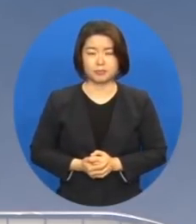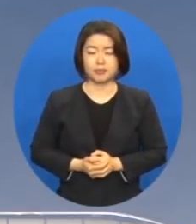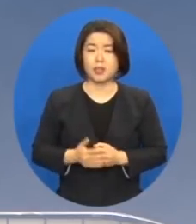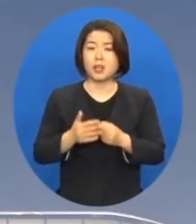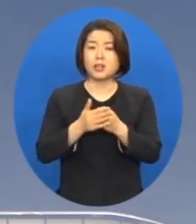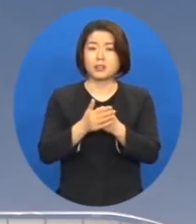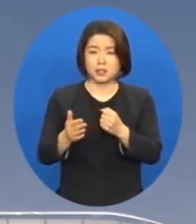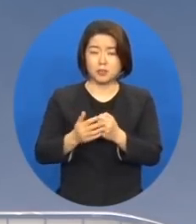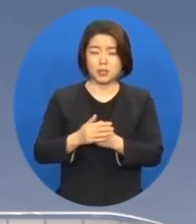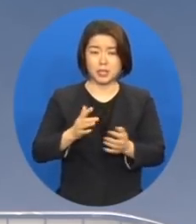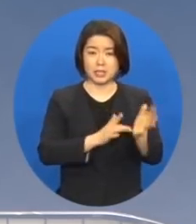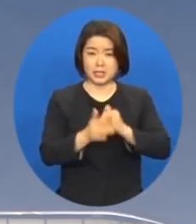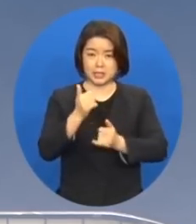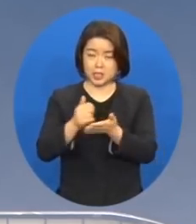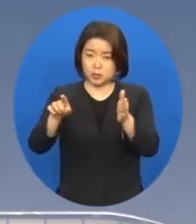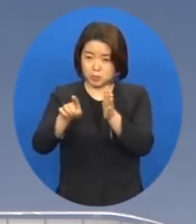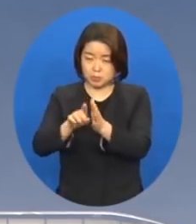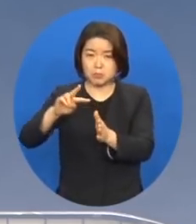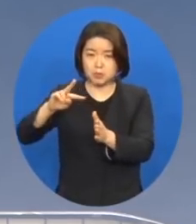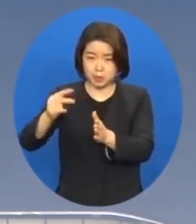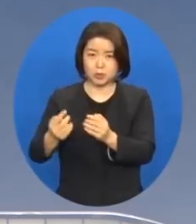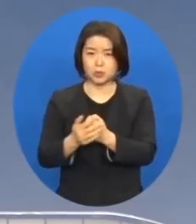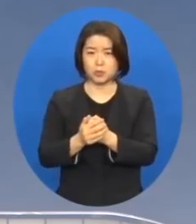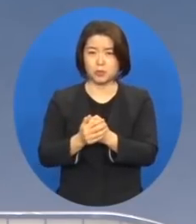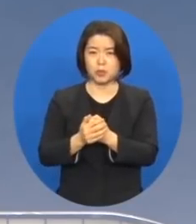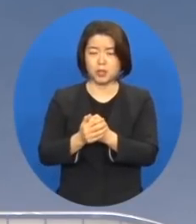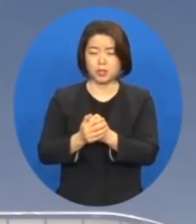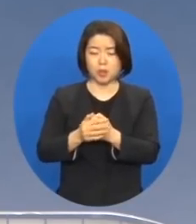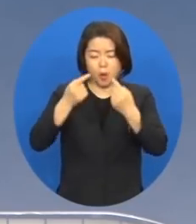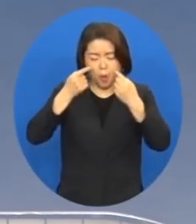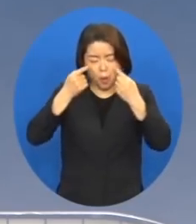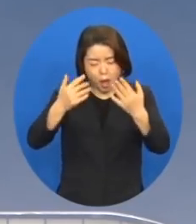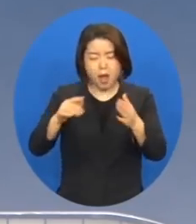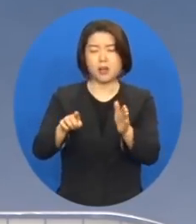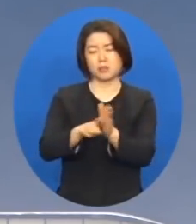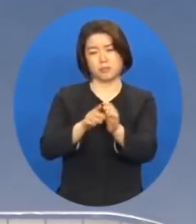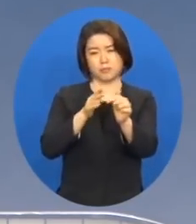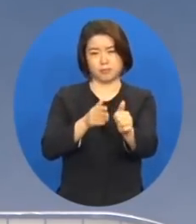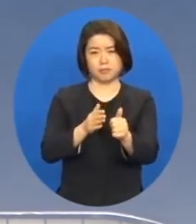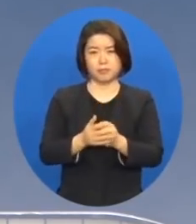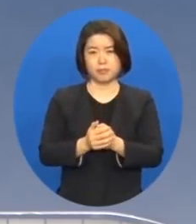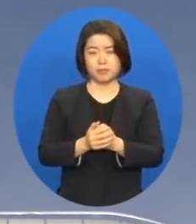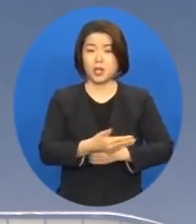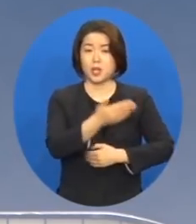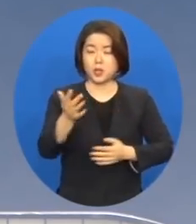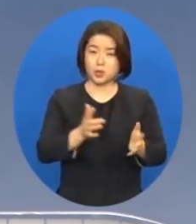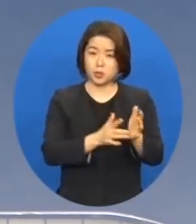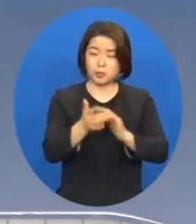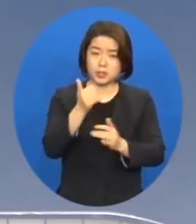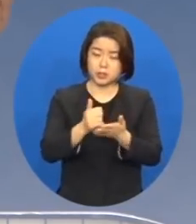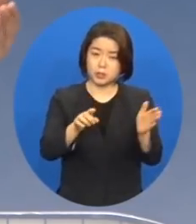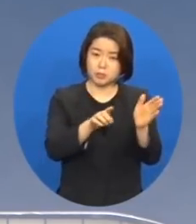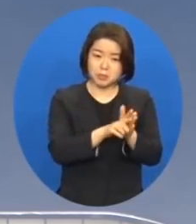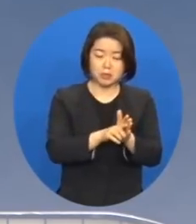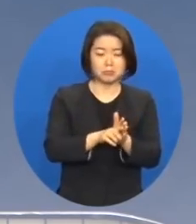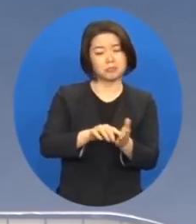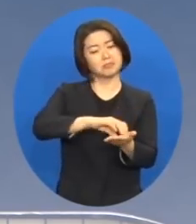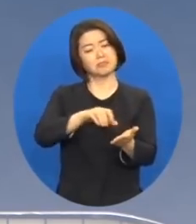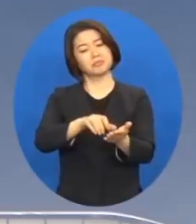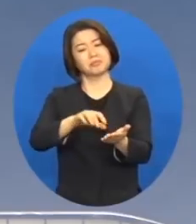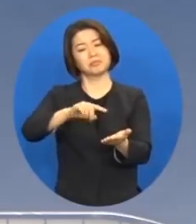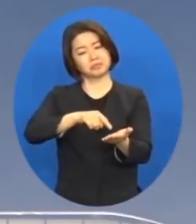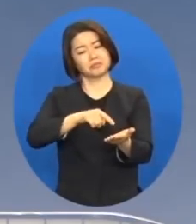그래서 예수님을 믿어도 좀 분명하게 믿자는 거예요. 여러분, 예수님을 믿되 적당하게 믿을